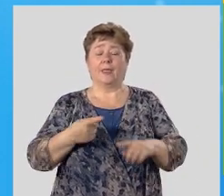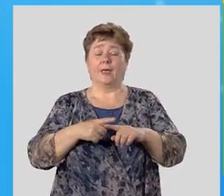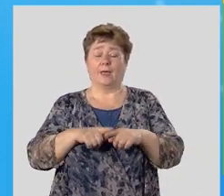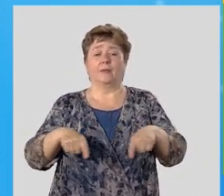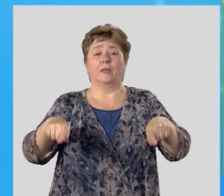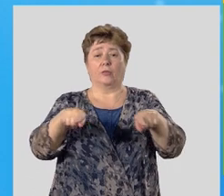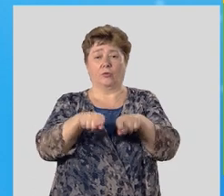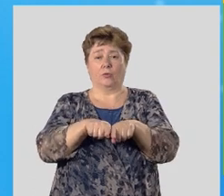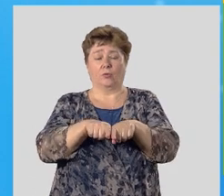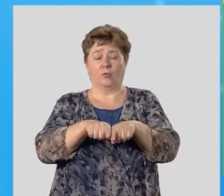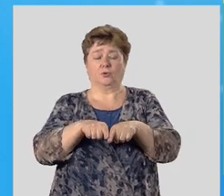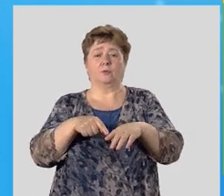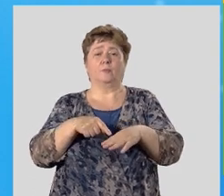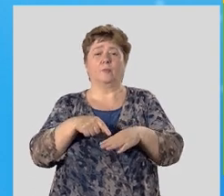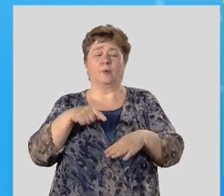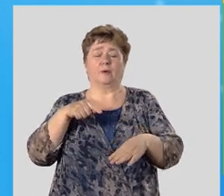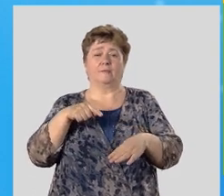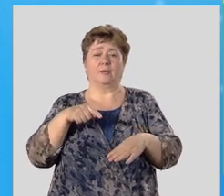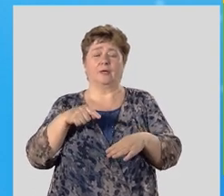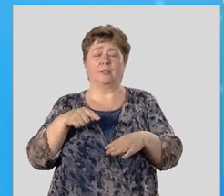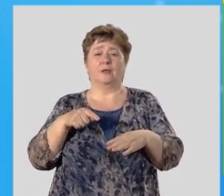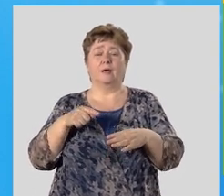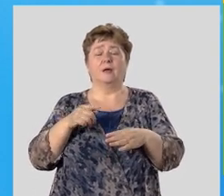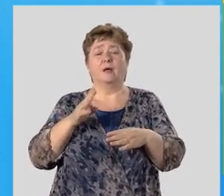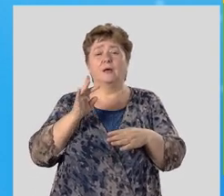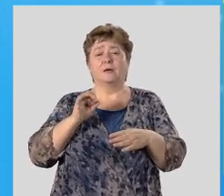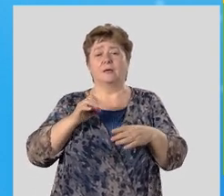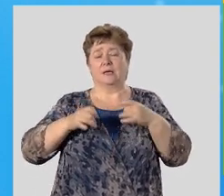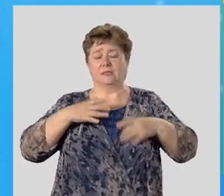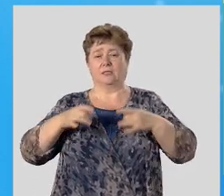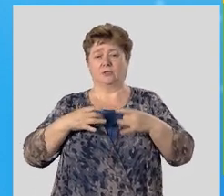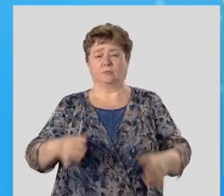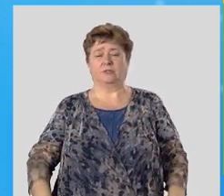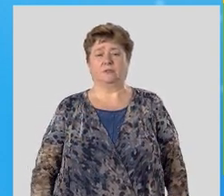Это тоже проявление раздражимости.